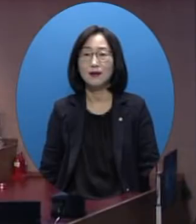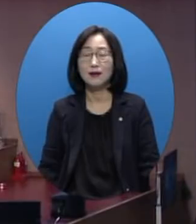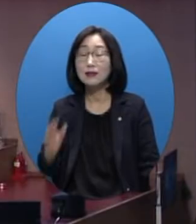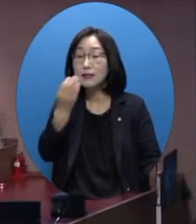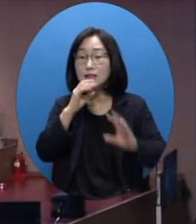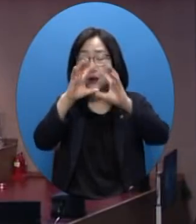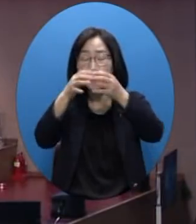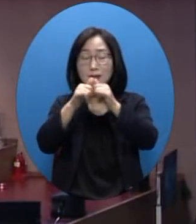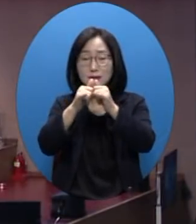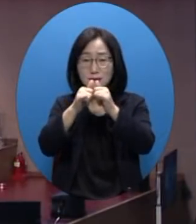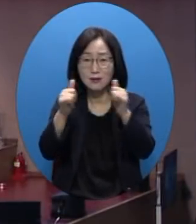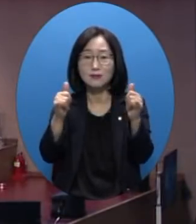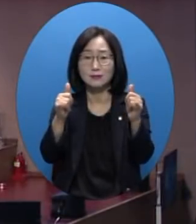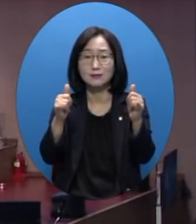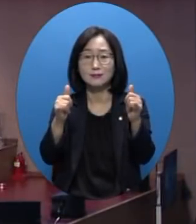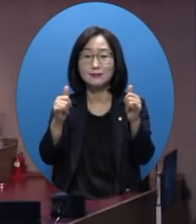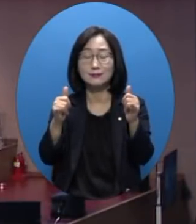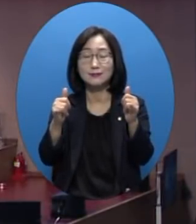이스라엘 백성이